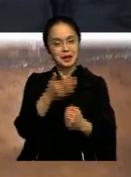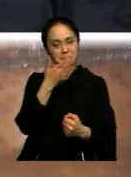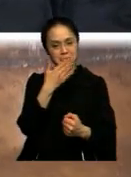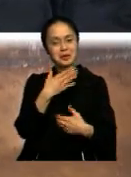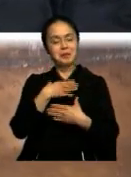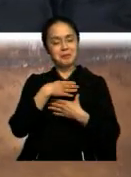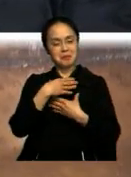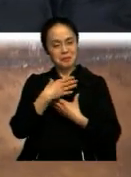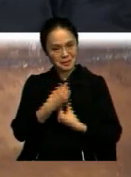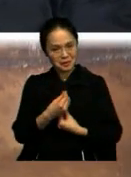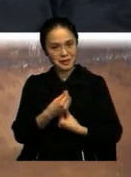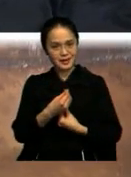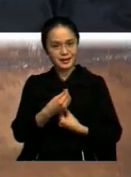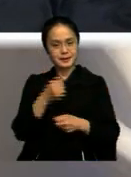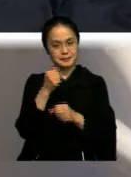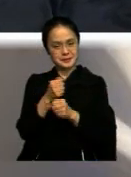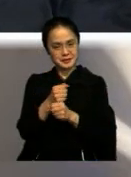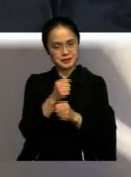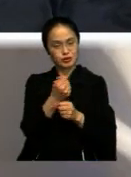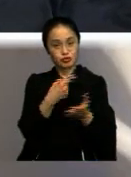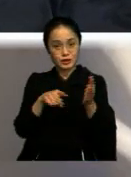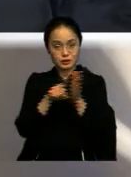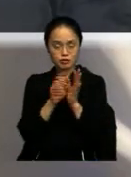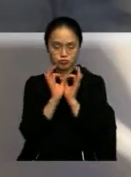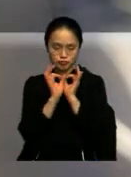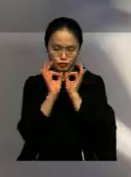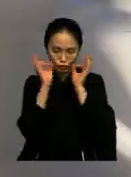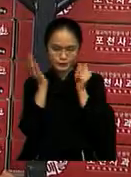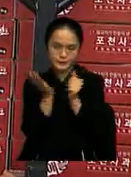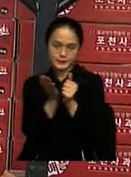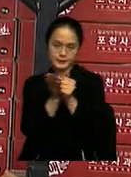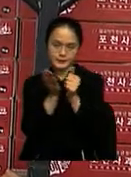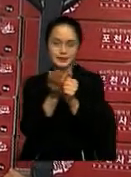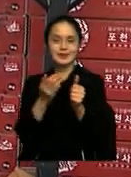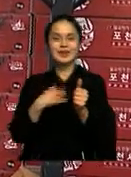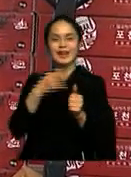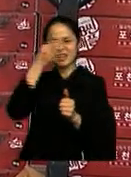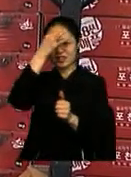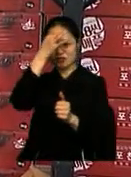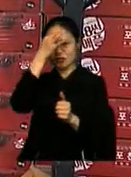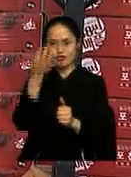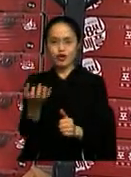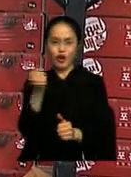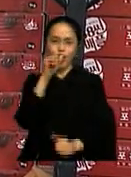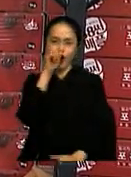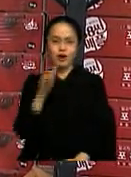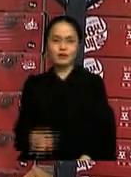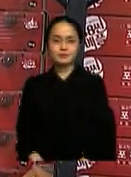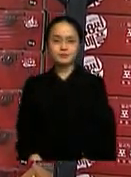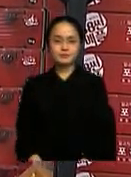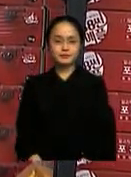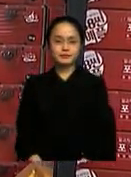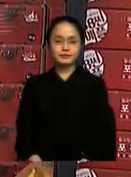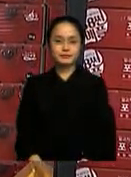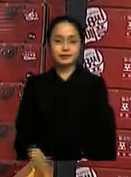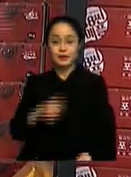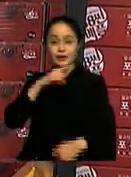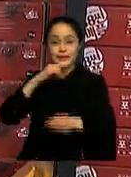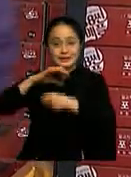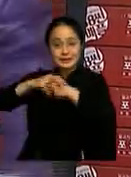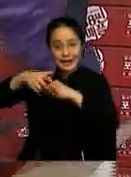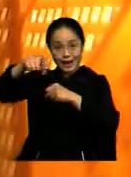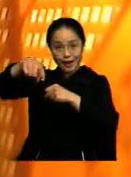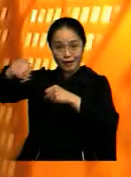좋게 그렇게 만드는 거, 그거가 하나의 기술이죠. 남쪽 지역에 몰려있는 사과 주선지와